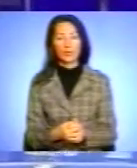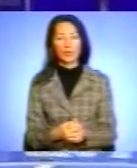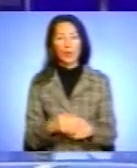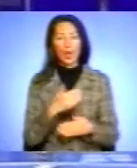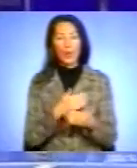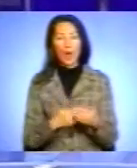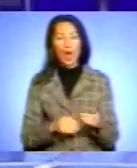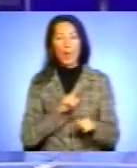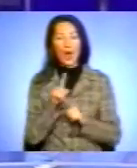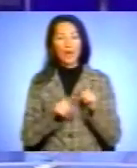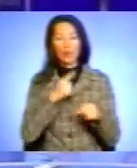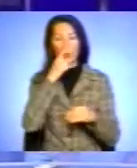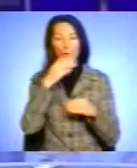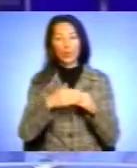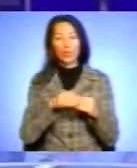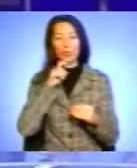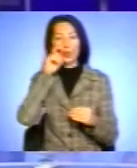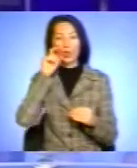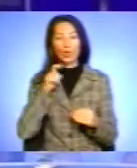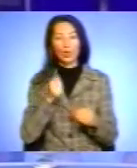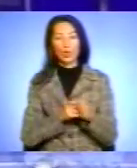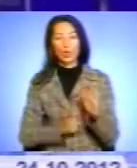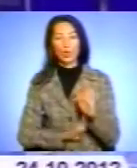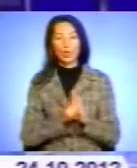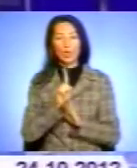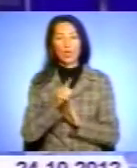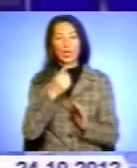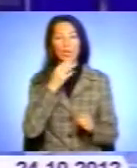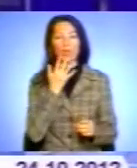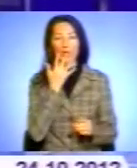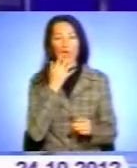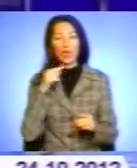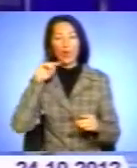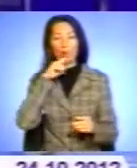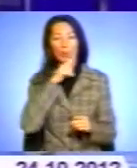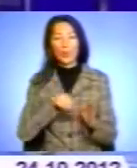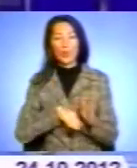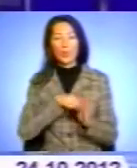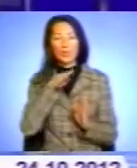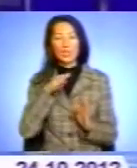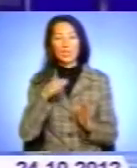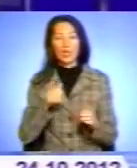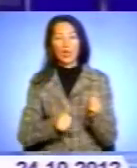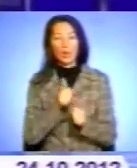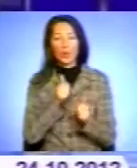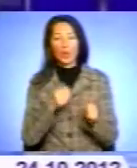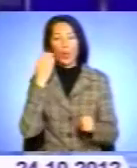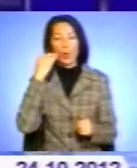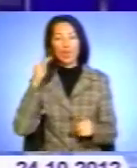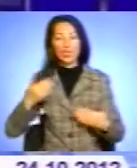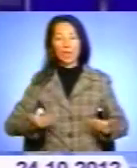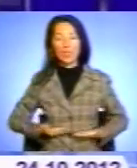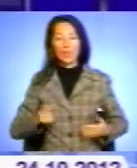Програма реформи наближатиме Україну до зростання національної економіки, підвищення її конкурентноспроможності та покращення якості життя